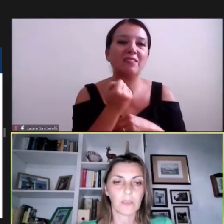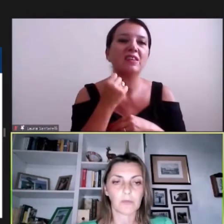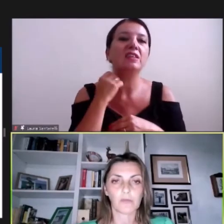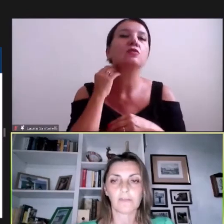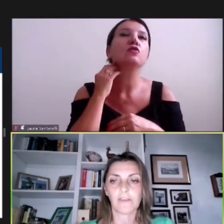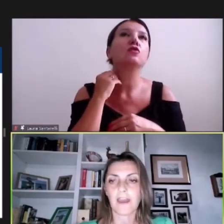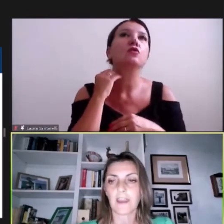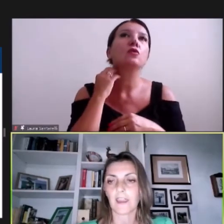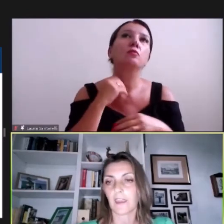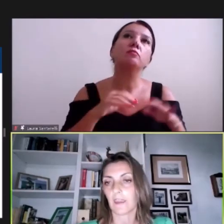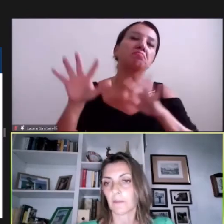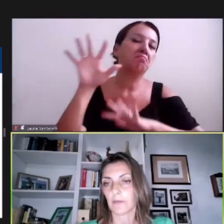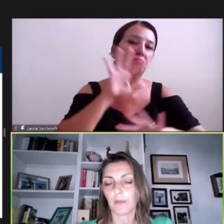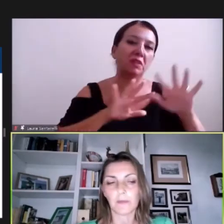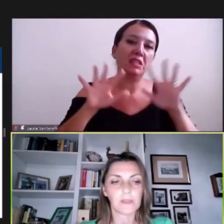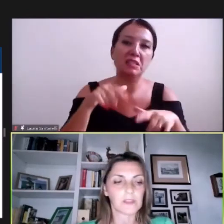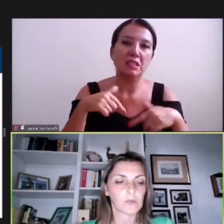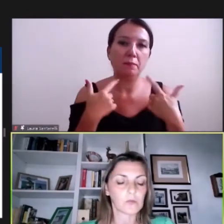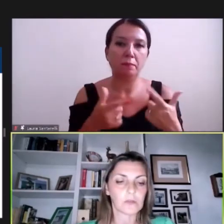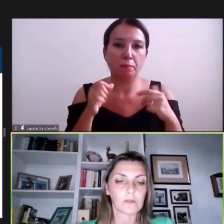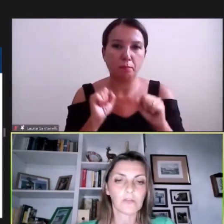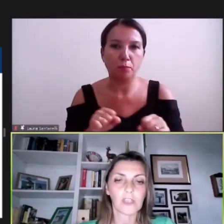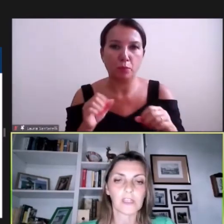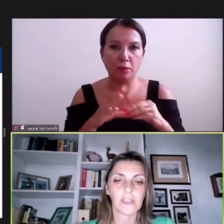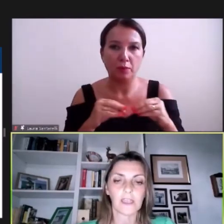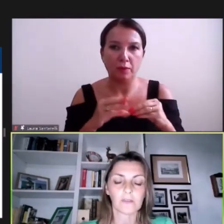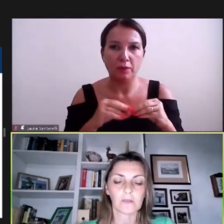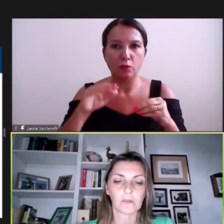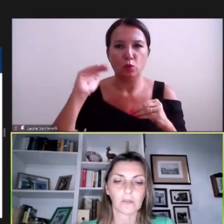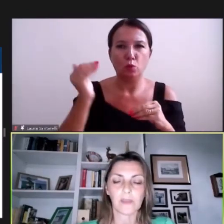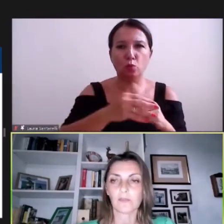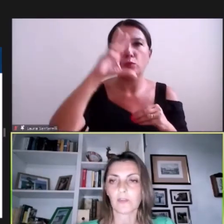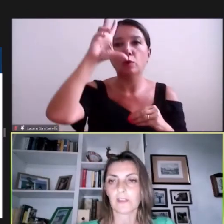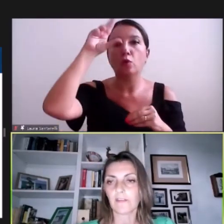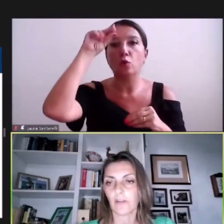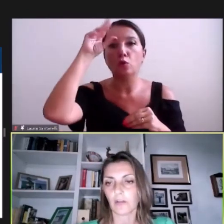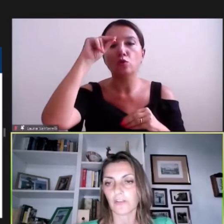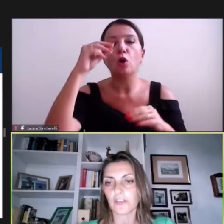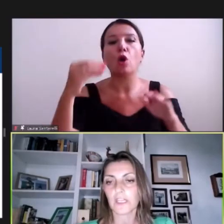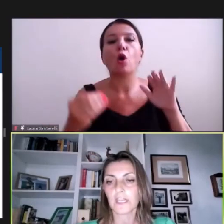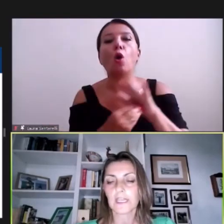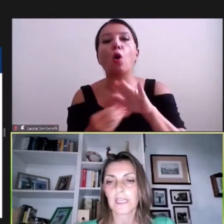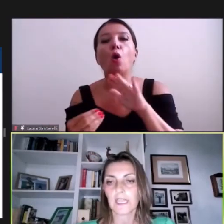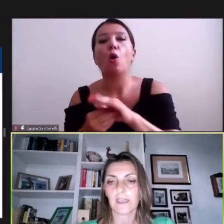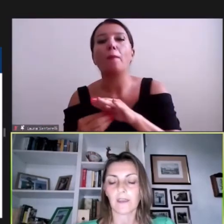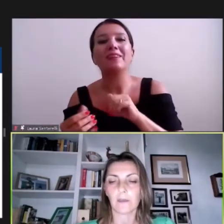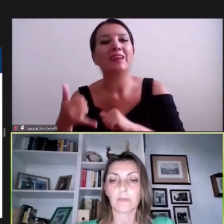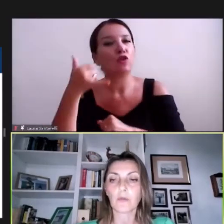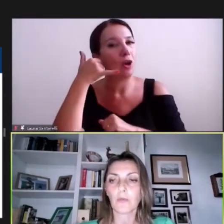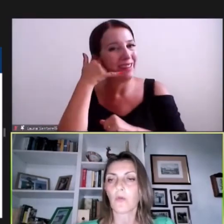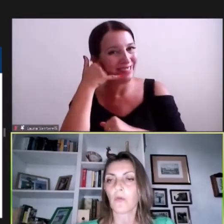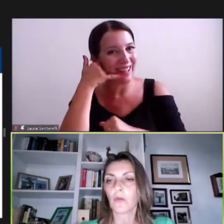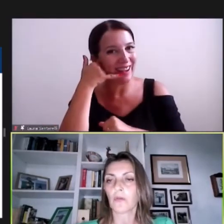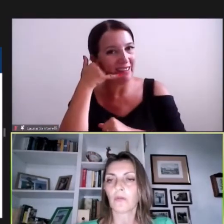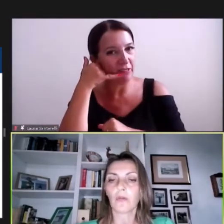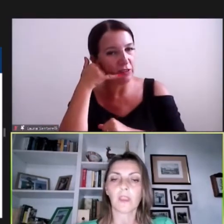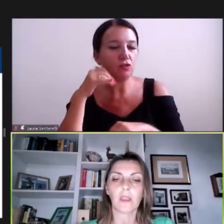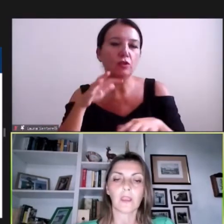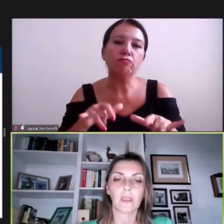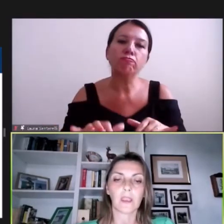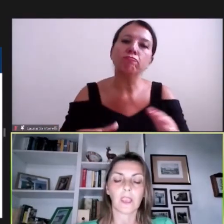L'esempio che posso fare, che probabilmente tutti conoscete, sono gli operatori telefonici che